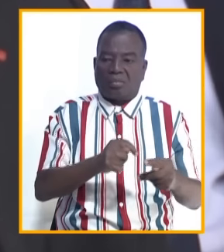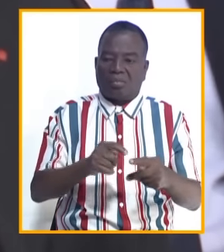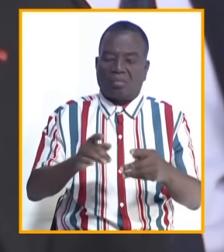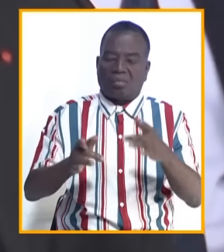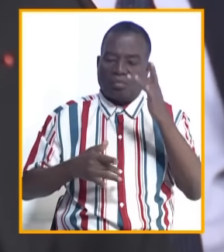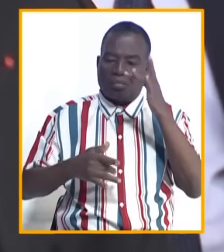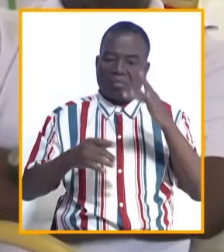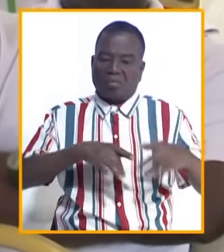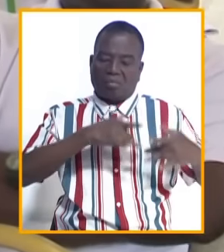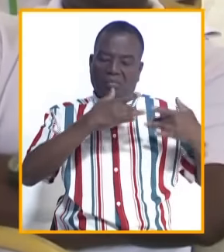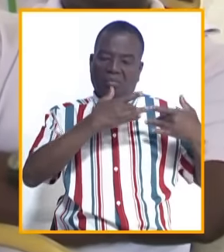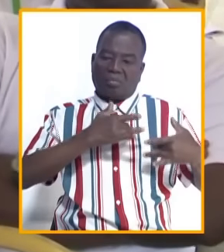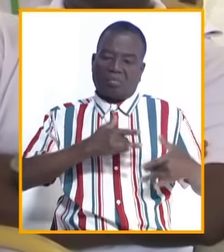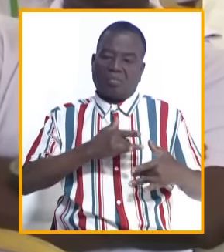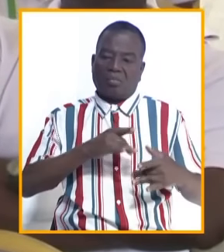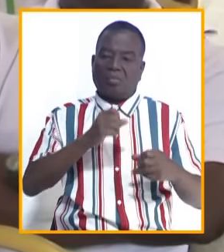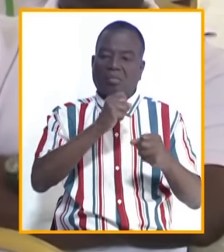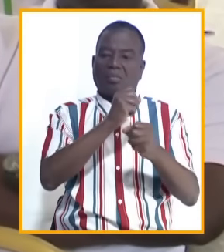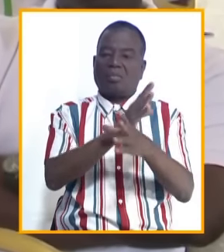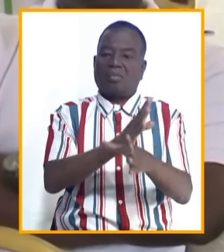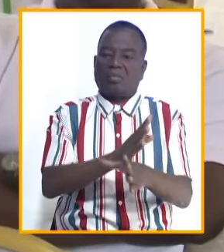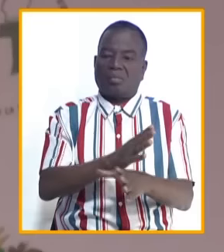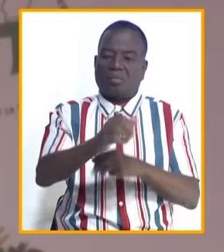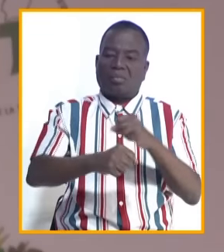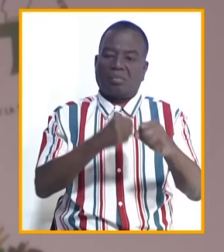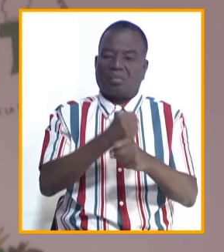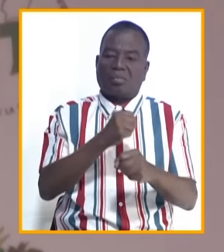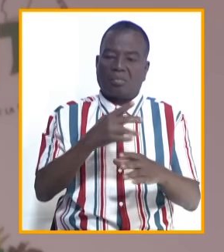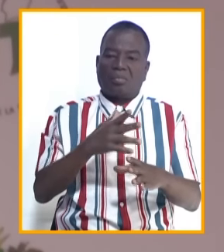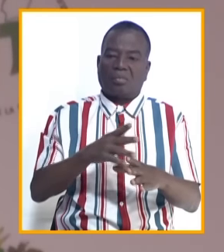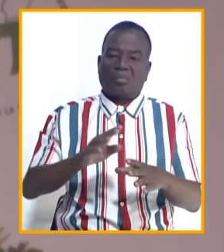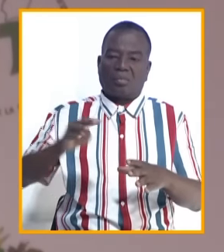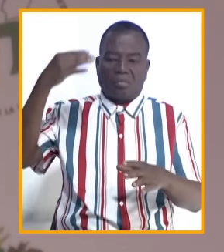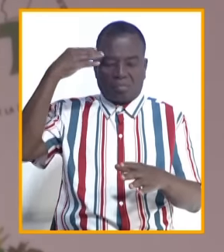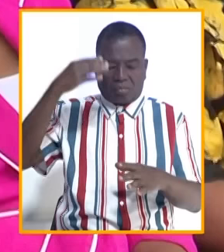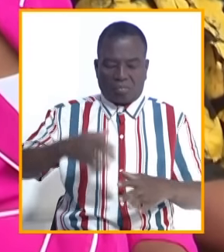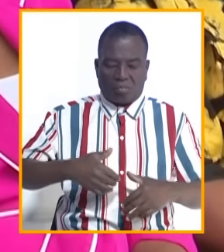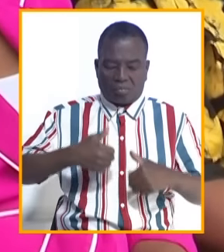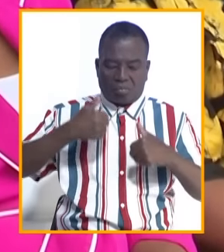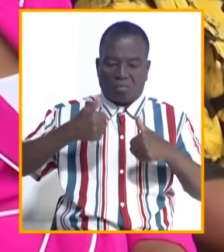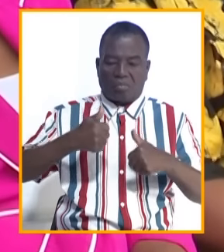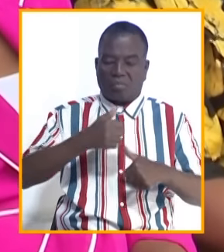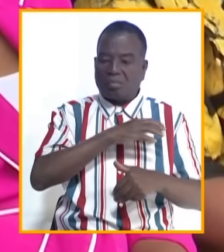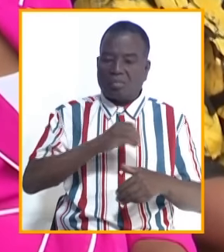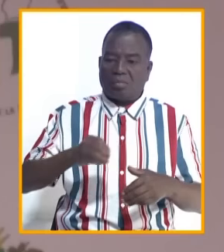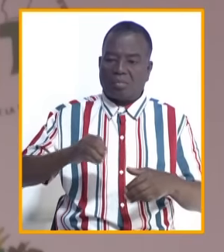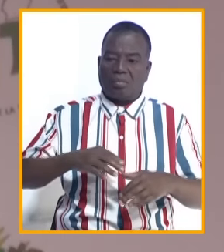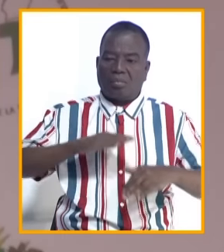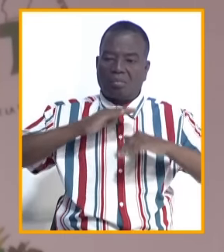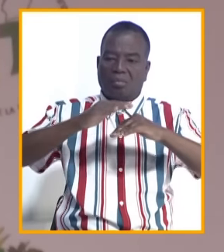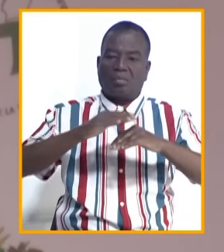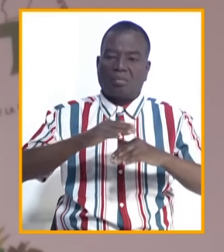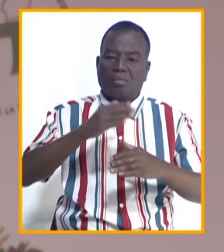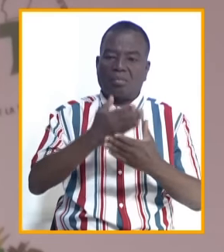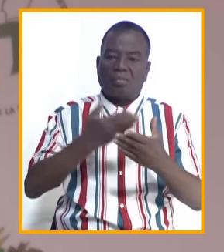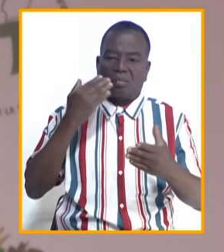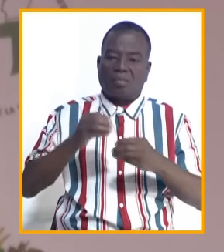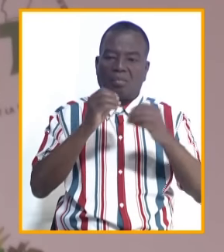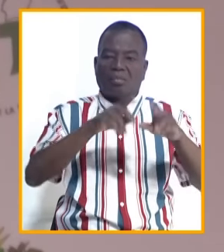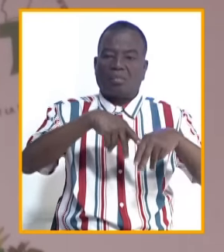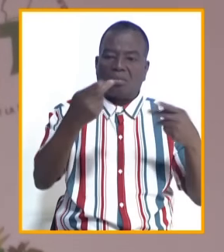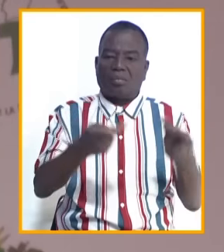maladies cardiovasculaires. Déjà une année d'activité et le ministère de la Santé satisfait des avancées. Avant la mise en place de